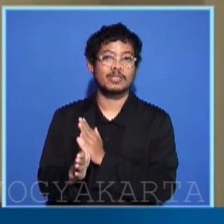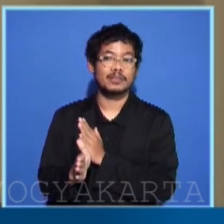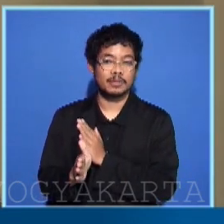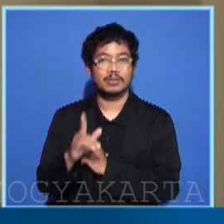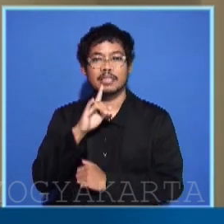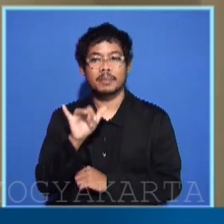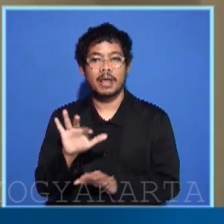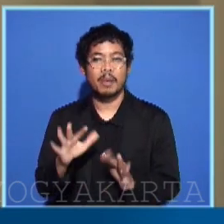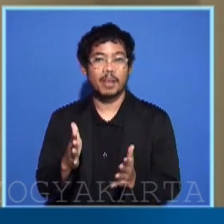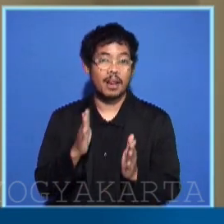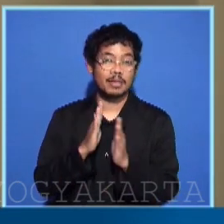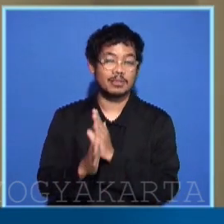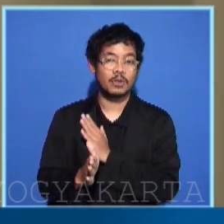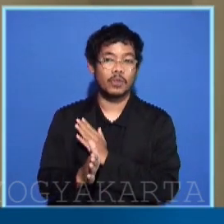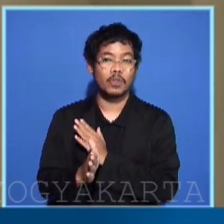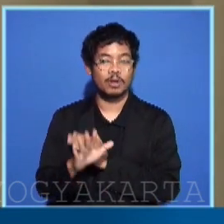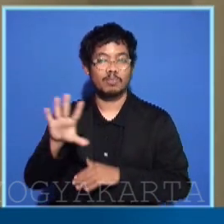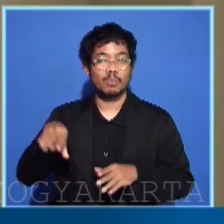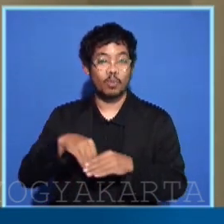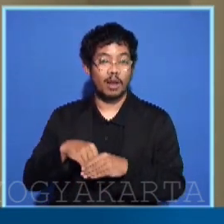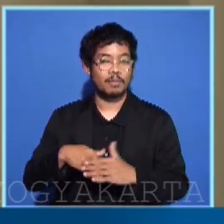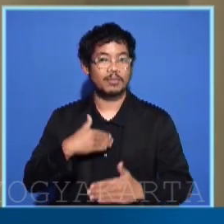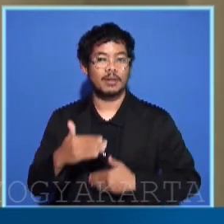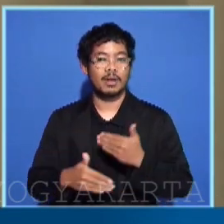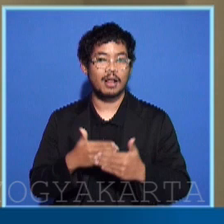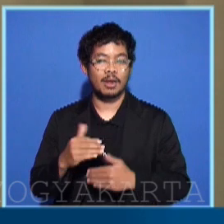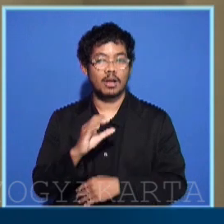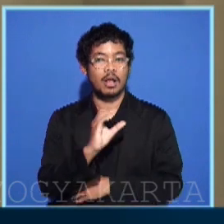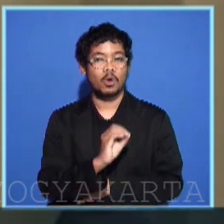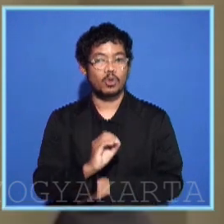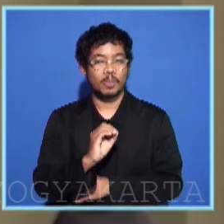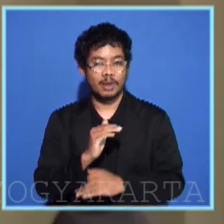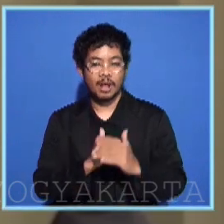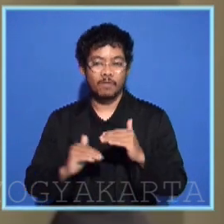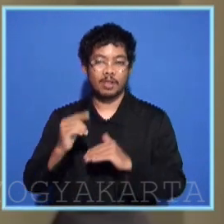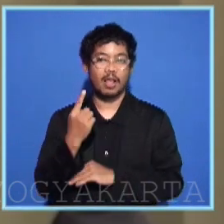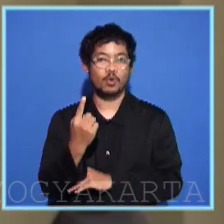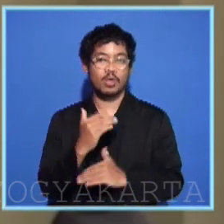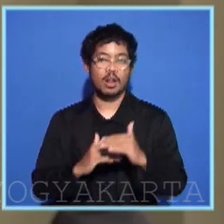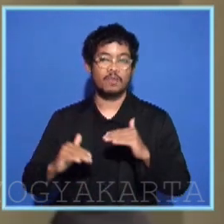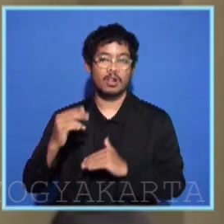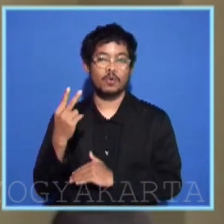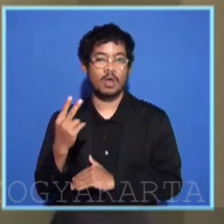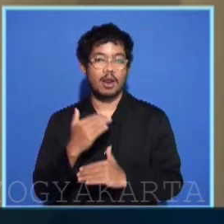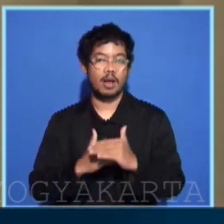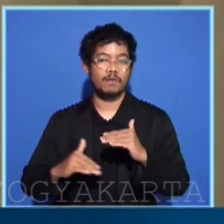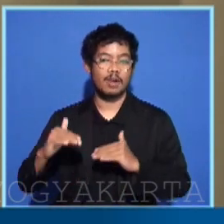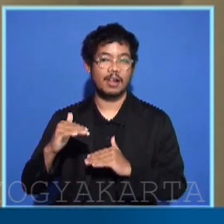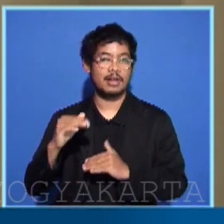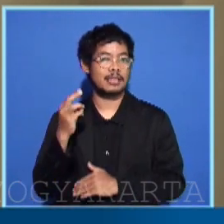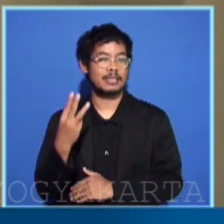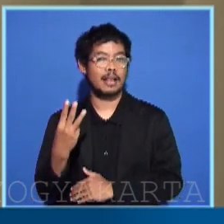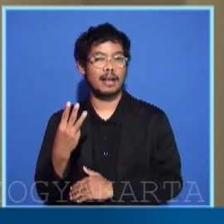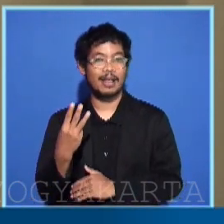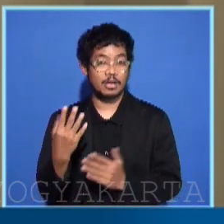dia akan terleveling ada level N0 level 1 level 2 level 3 Nah setelah itu kita